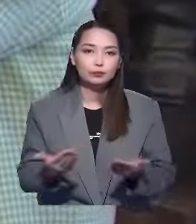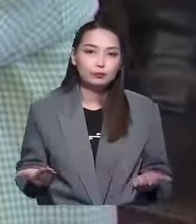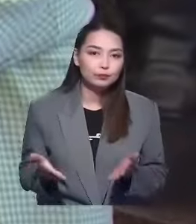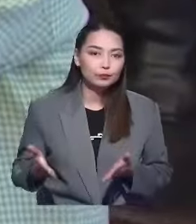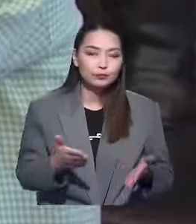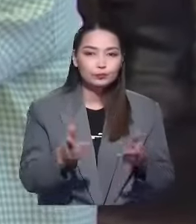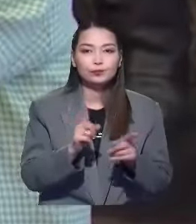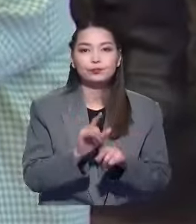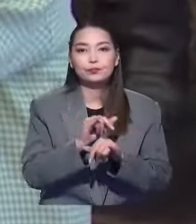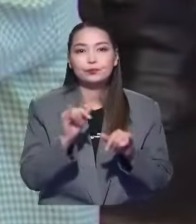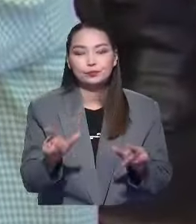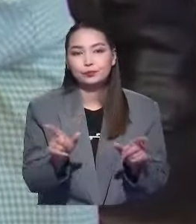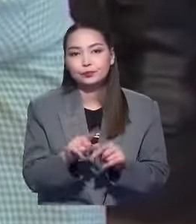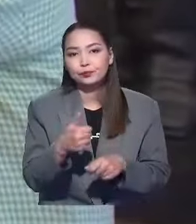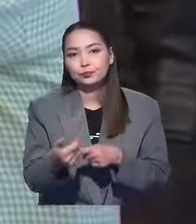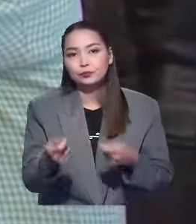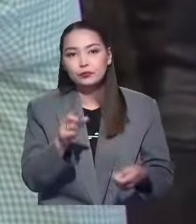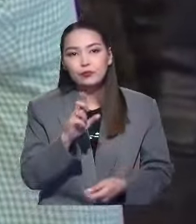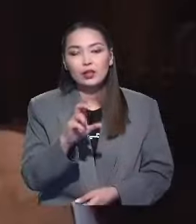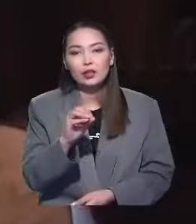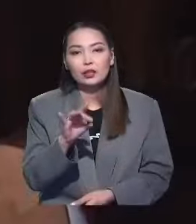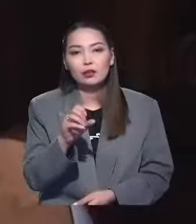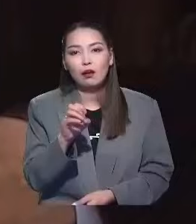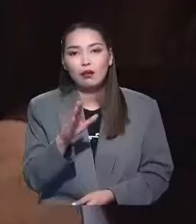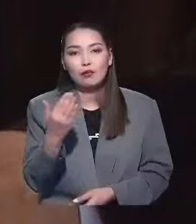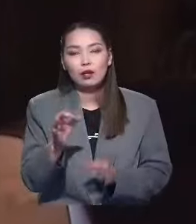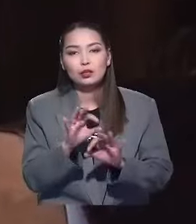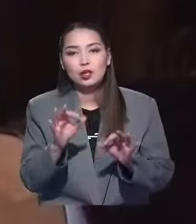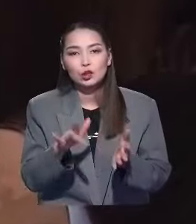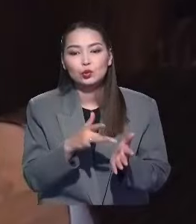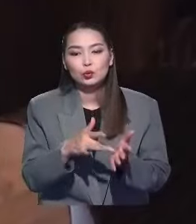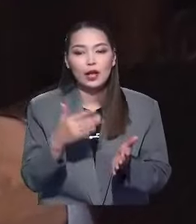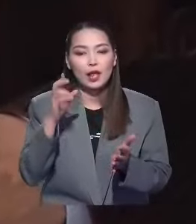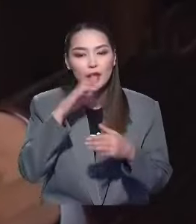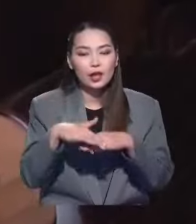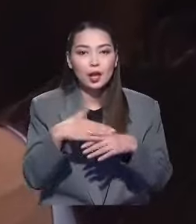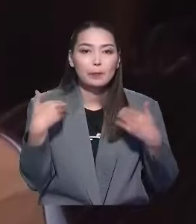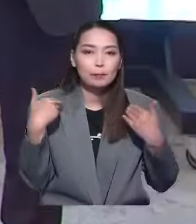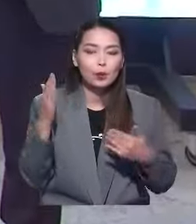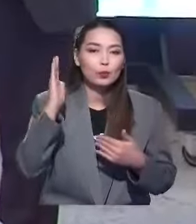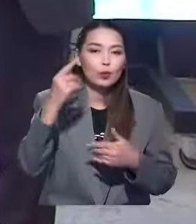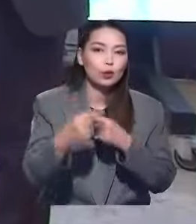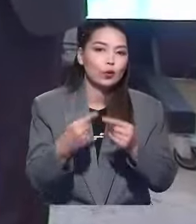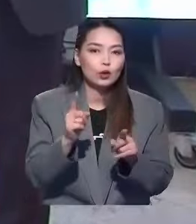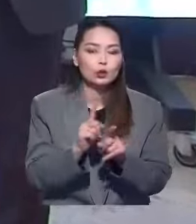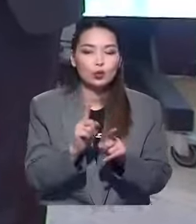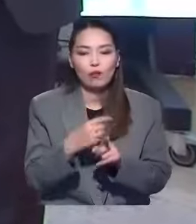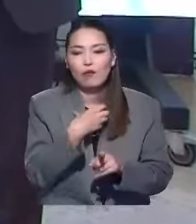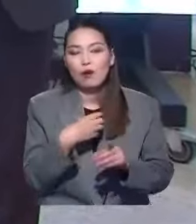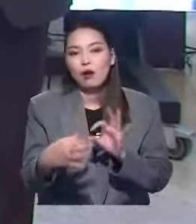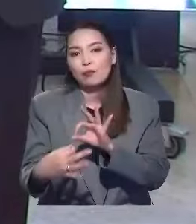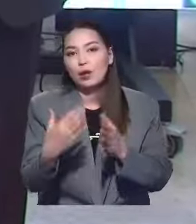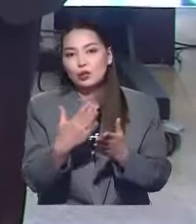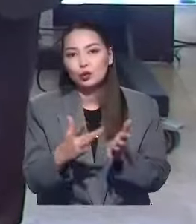етіледі. Бірлестік басшысы Бақытжан Ертаевтың айтуынша, журнал ел батырлары мен өскелең ұрпақтың арасындағы көпір. Журнал үш